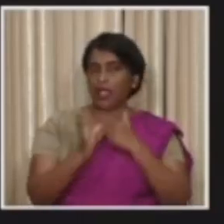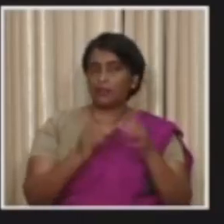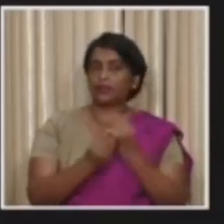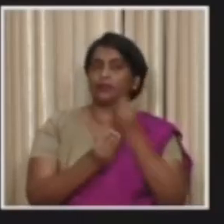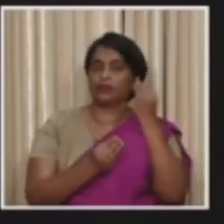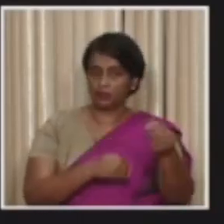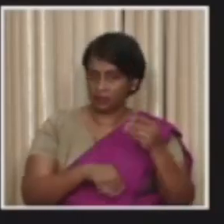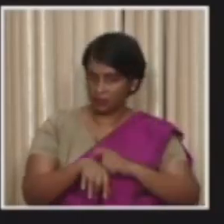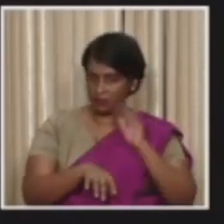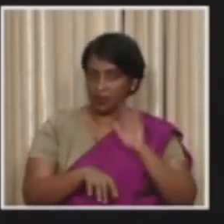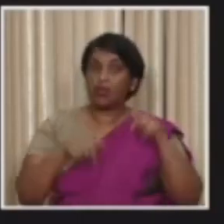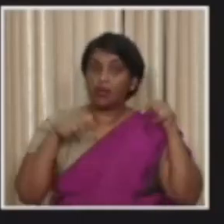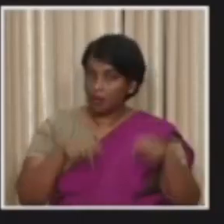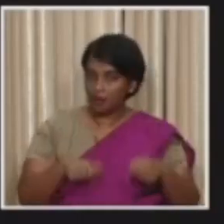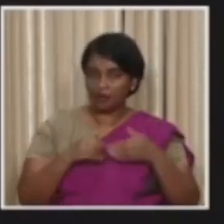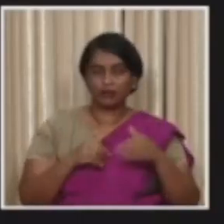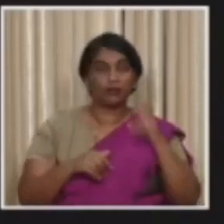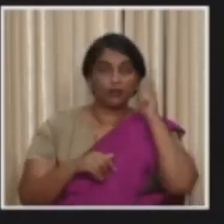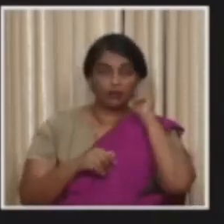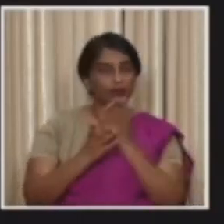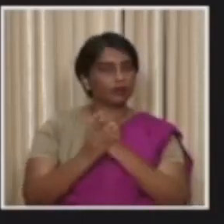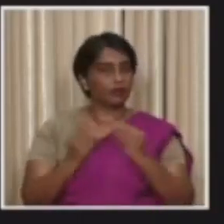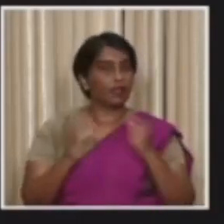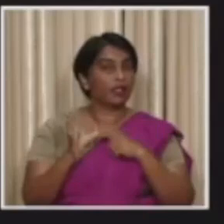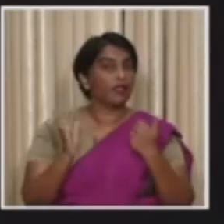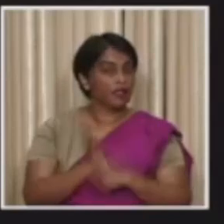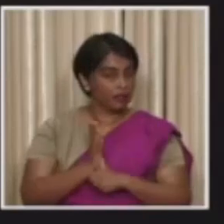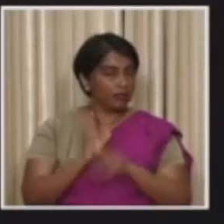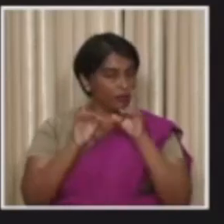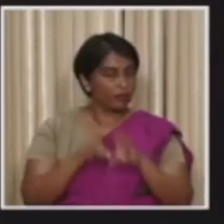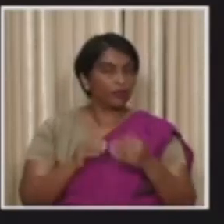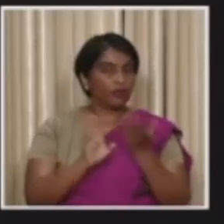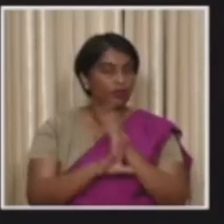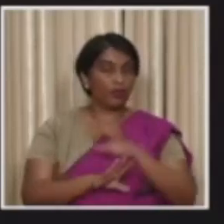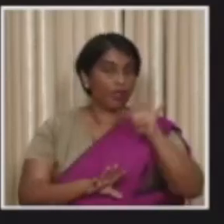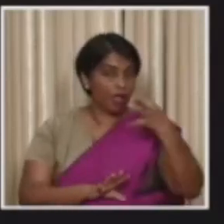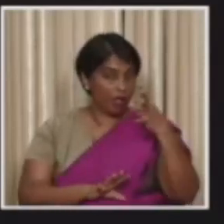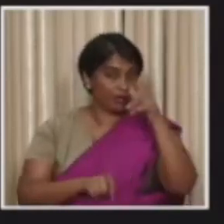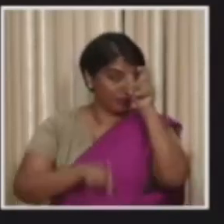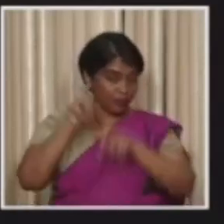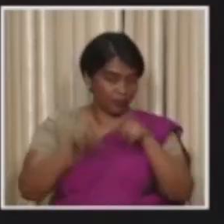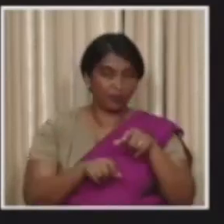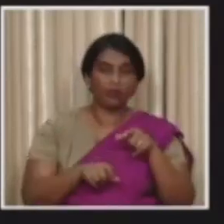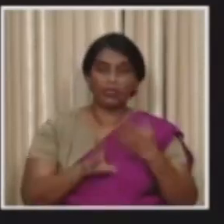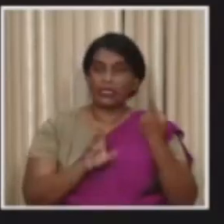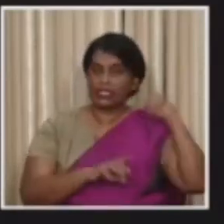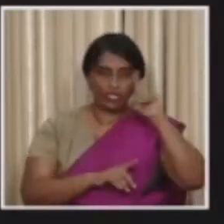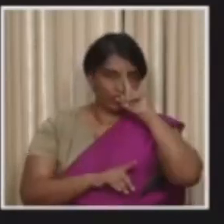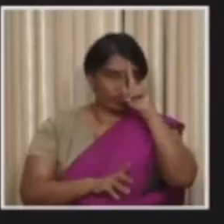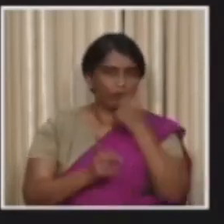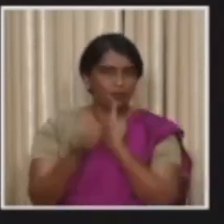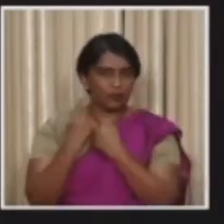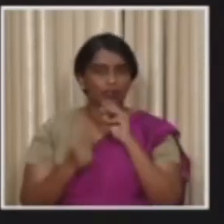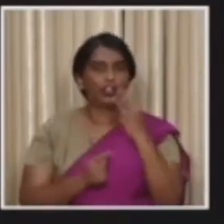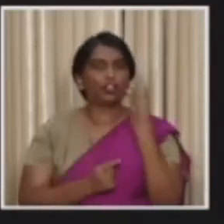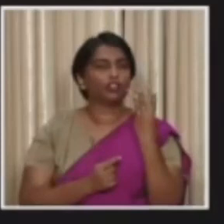ඒ අනුව අද වනකොට ත්‍ස්තවාදී වැළැක්වීමේ පනත යටතේ හිටපු 400 දෙනාගෙන් ගිය සතියේ මම චෙක් කරනකොට